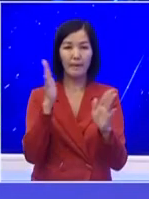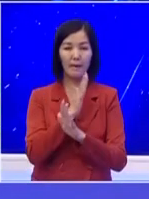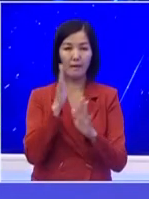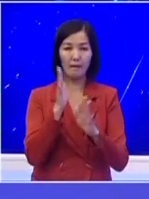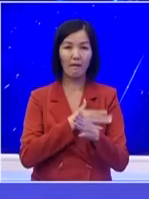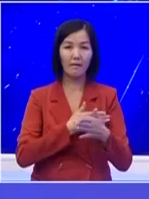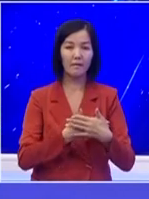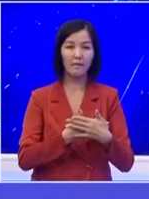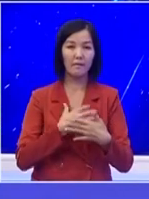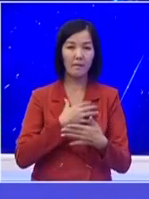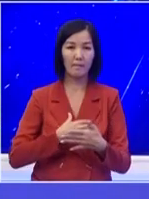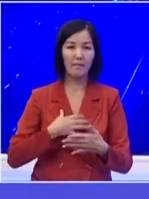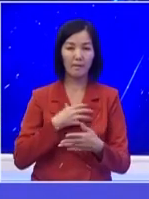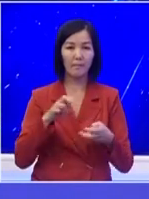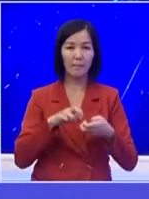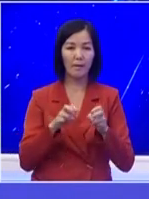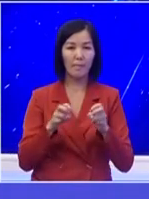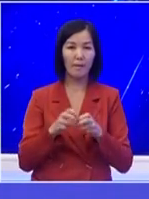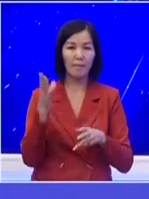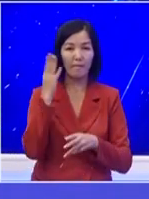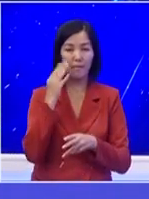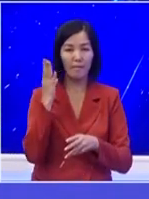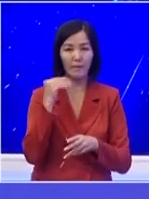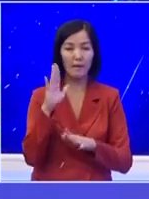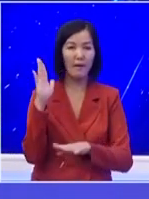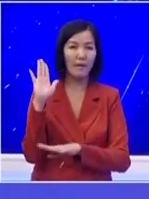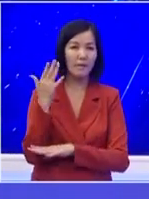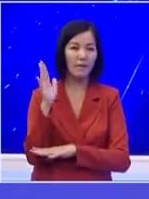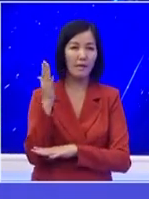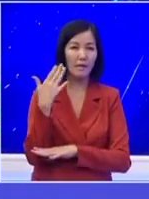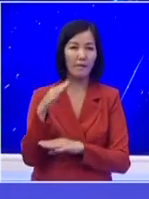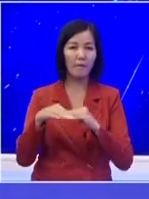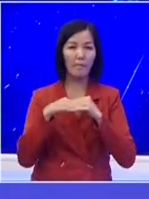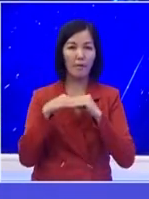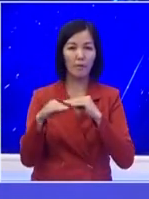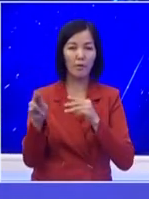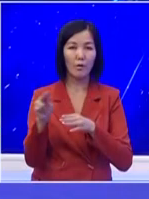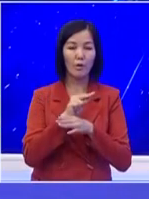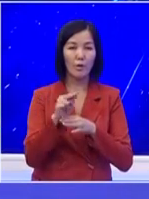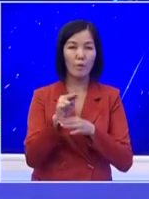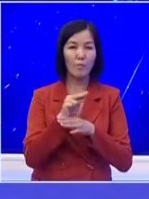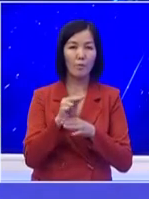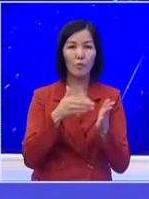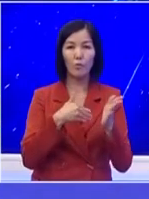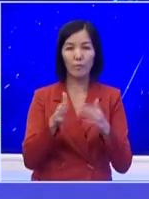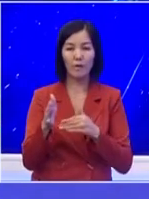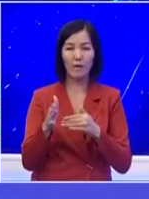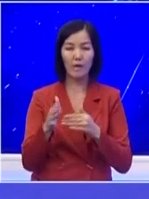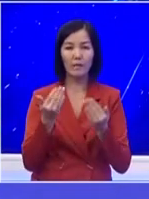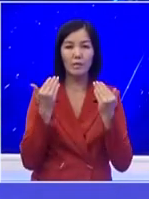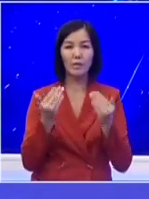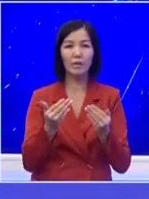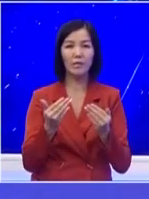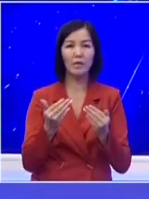Экоактивисты Алматы обеспокоены проблемой. В мегаполисе деревья замуровывают в бетон, передает Хабар-24. Благоустраивая тротуары,